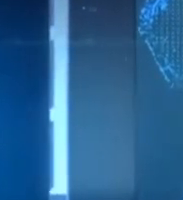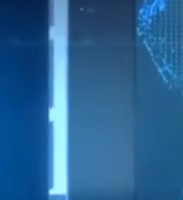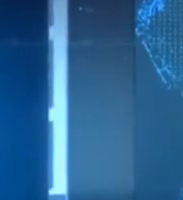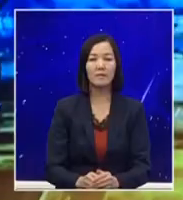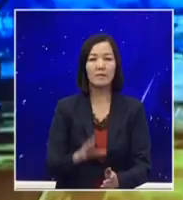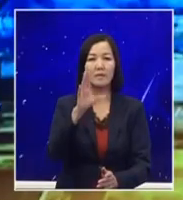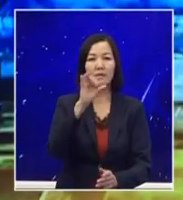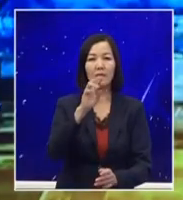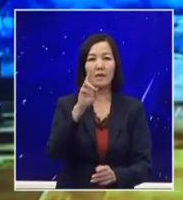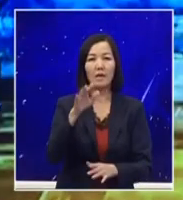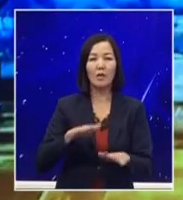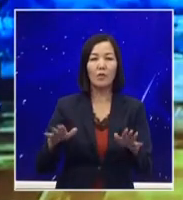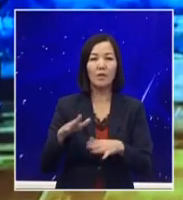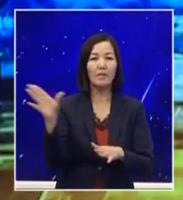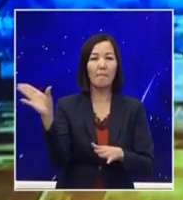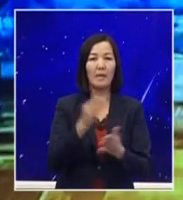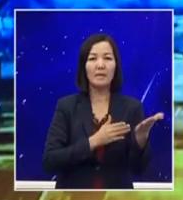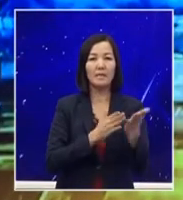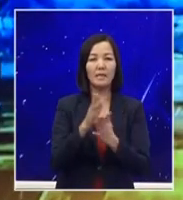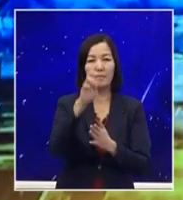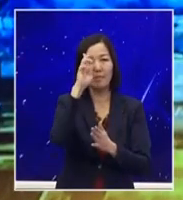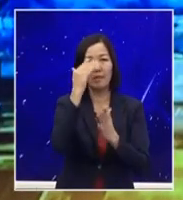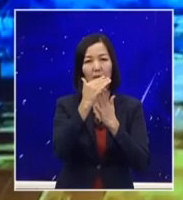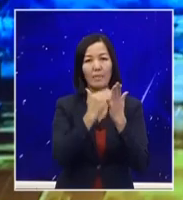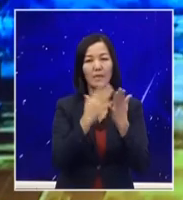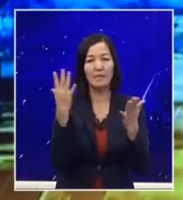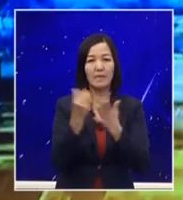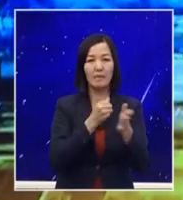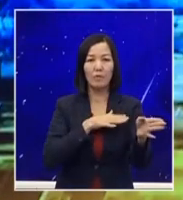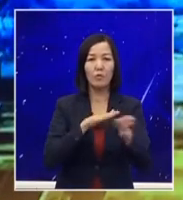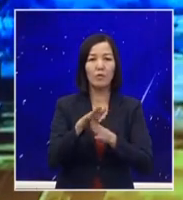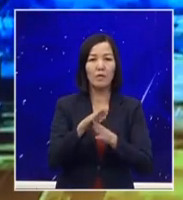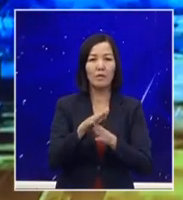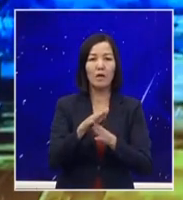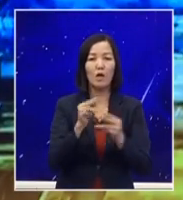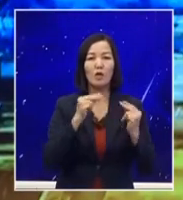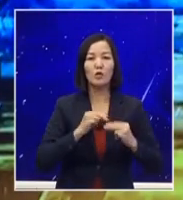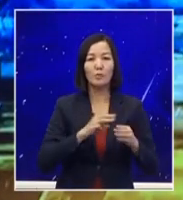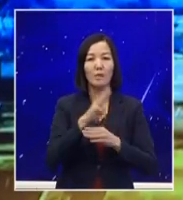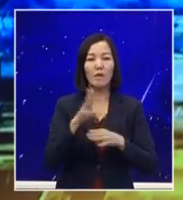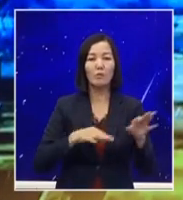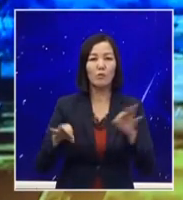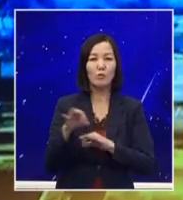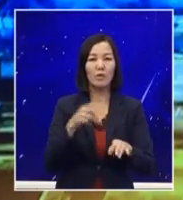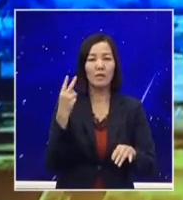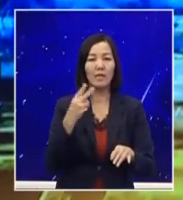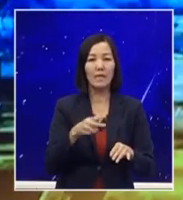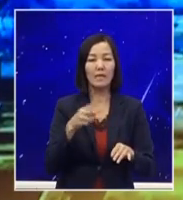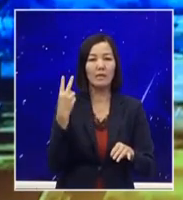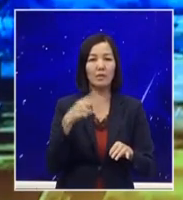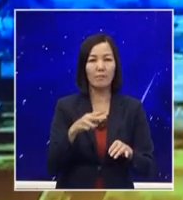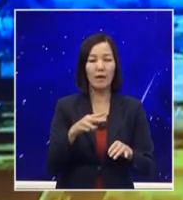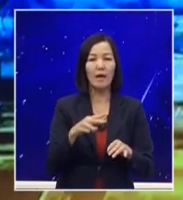телеарнасы. Сарқан ауданында барлық саладағы мемлекеттік бағдарламалар сәтімен орындалуда. Бірі жұмыспен қамту жол картасы